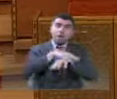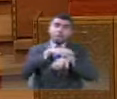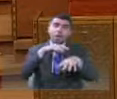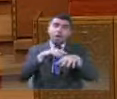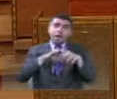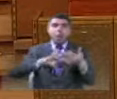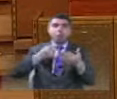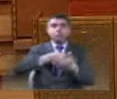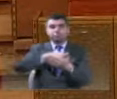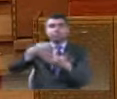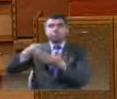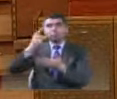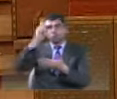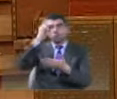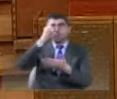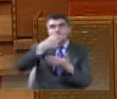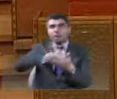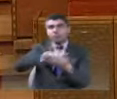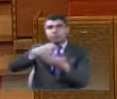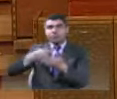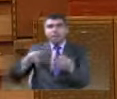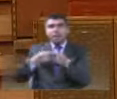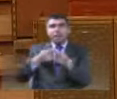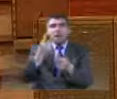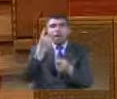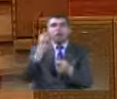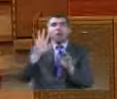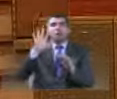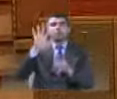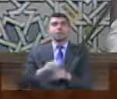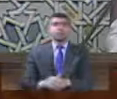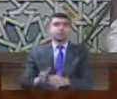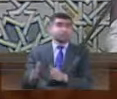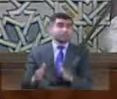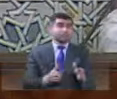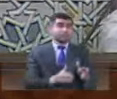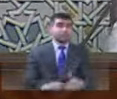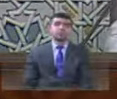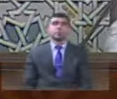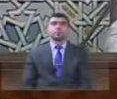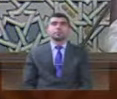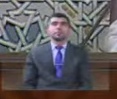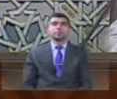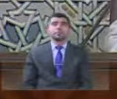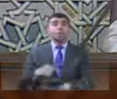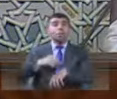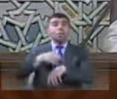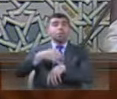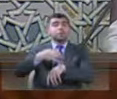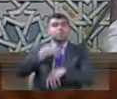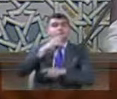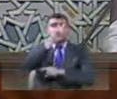جهة نصيبها من هذا المخطط المقبل من الآن إلى 2050. شكرا. تعقيب للسيد النائب فيما بقى من ثواني،